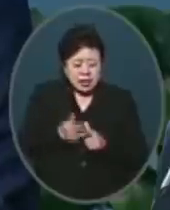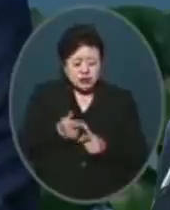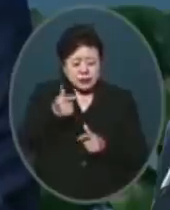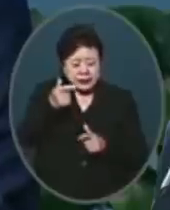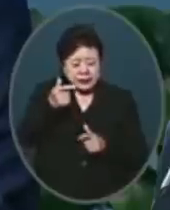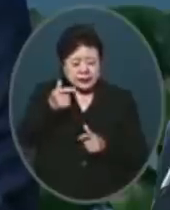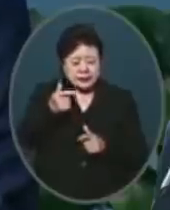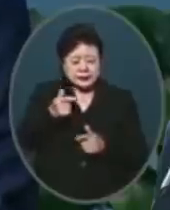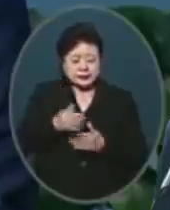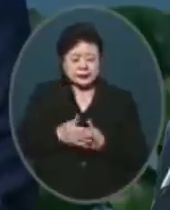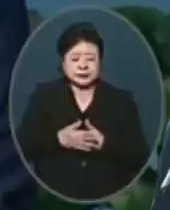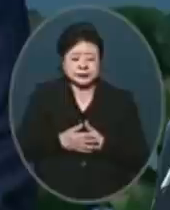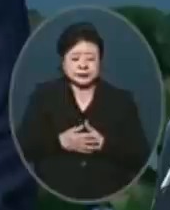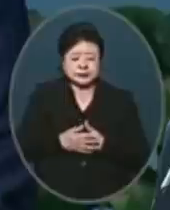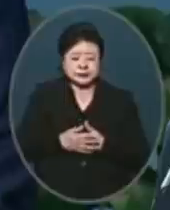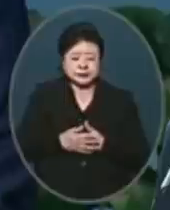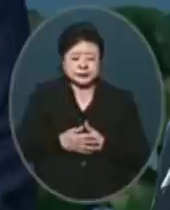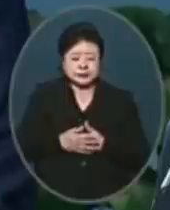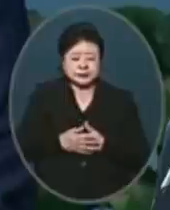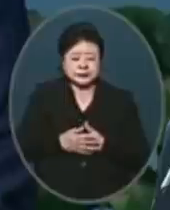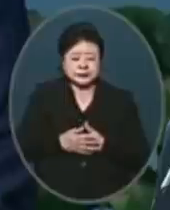예수님이